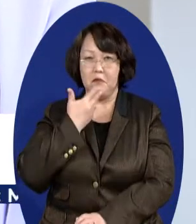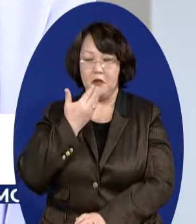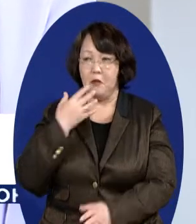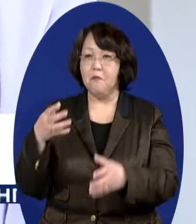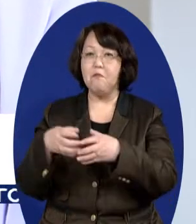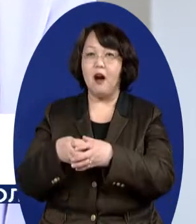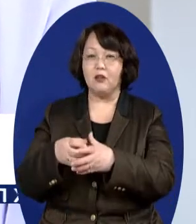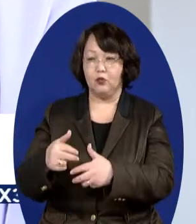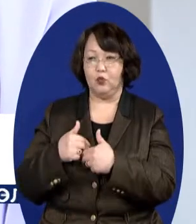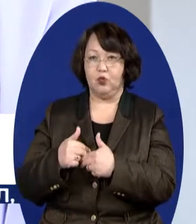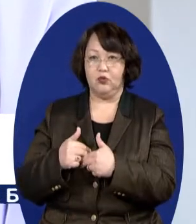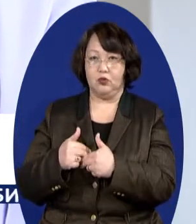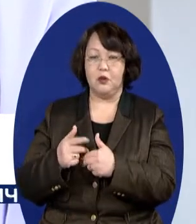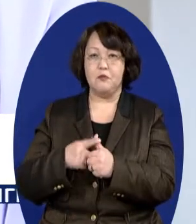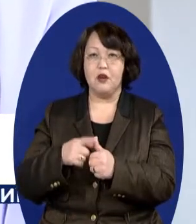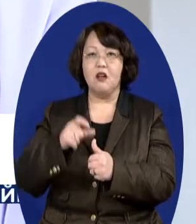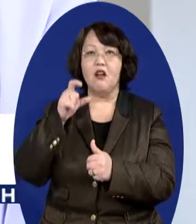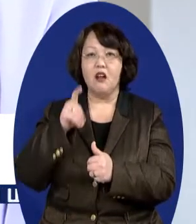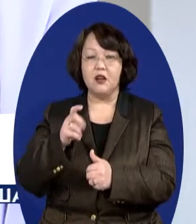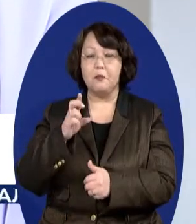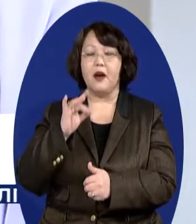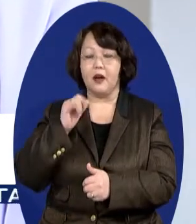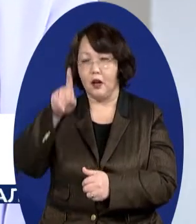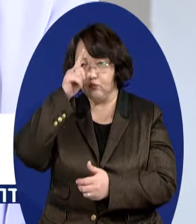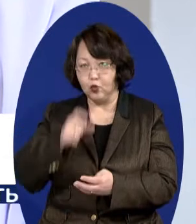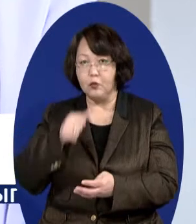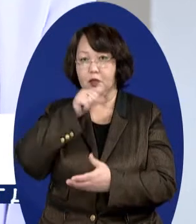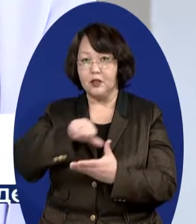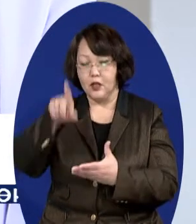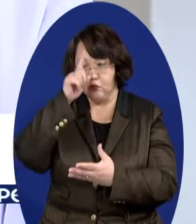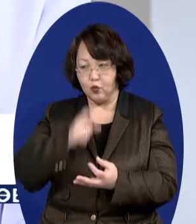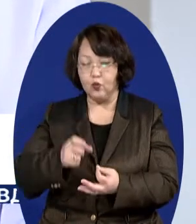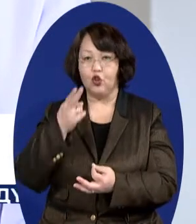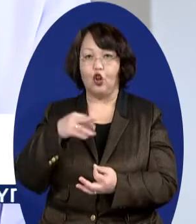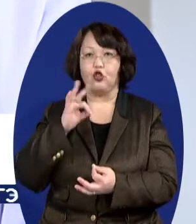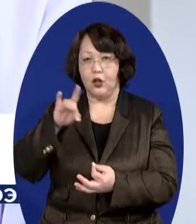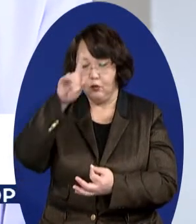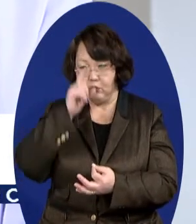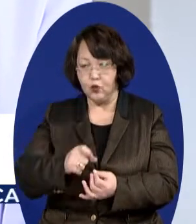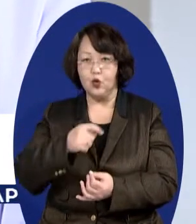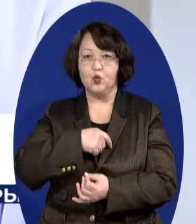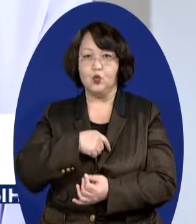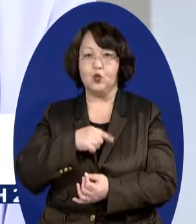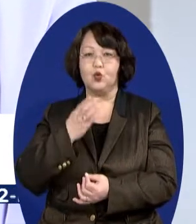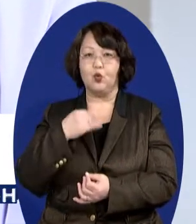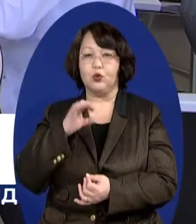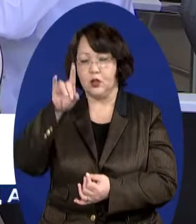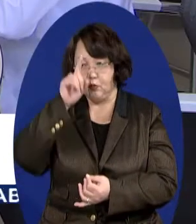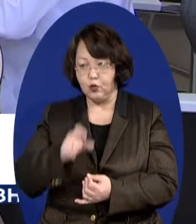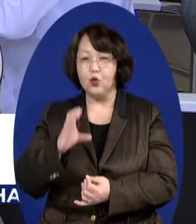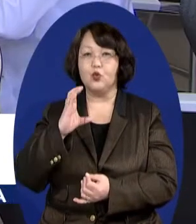багийн ажиллагаа байдаг. Энэ дотроо бол ялангуяа их барих эмэгтэйчүүдийн эмч, мэс заслын эмчнэр, дотрын эмч, зүрх судасны эмч, за тэгээд энэ сүлэгчнэр